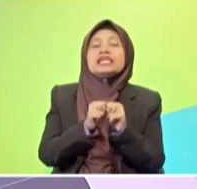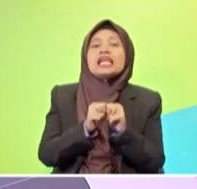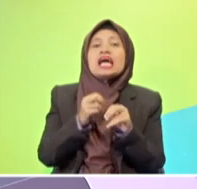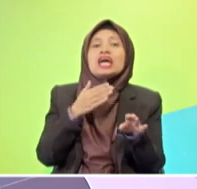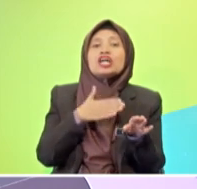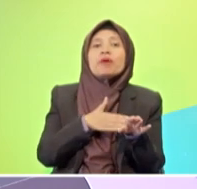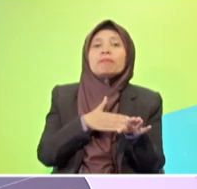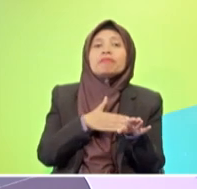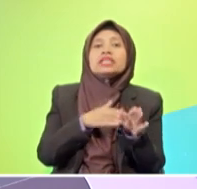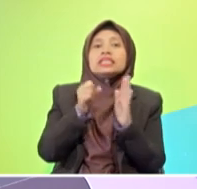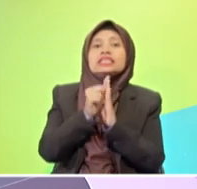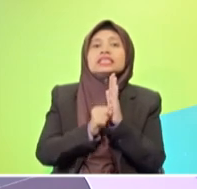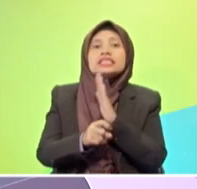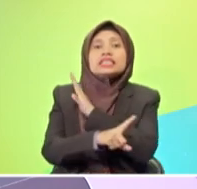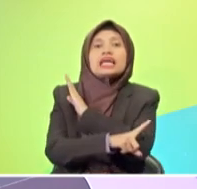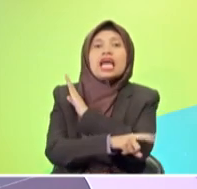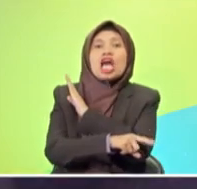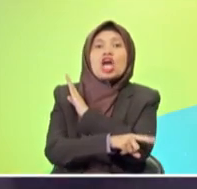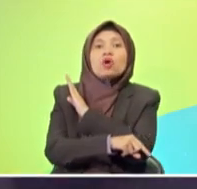Arnold Coba baca